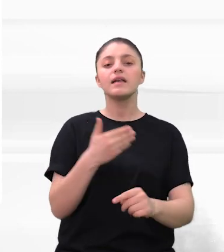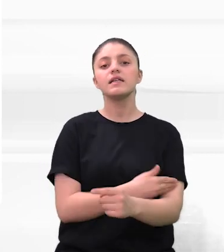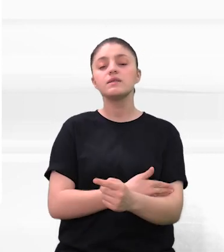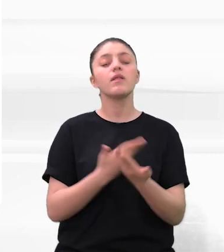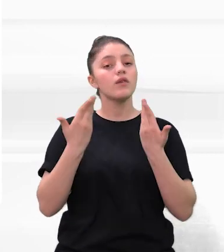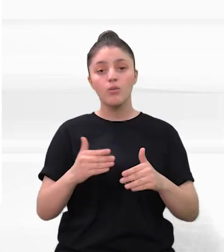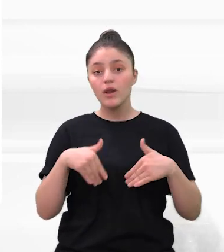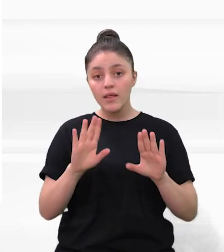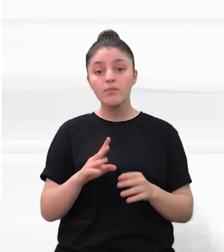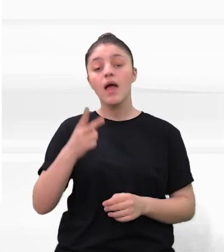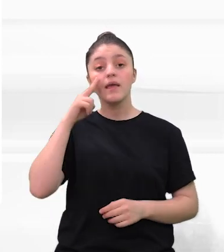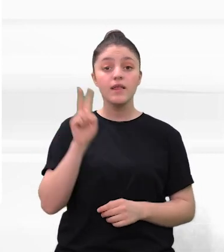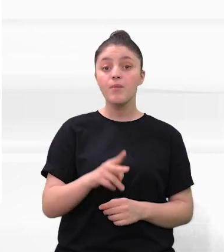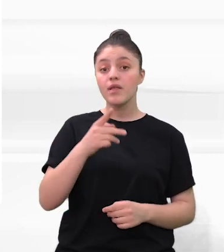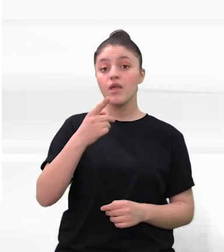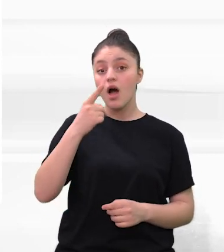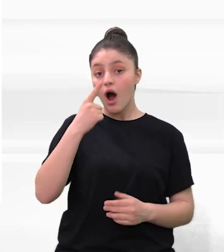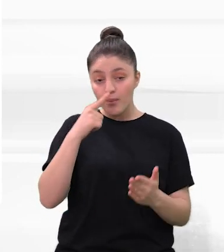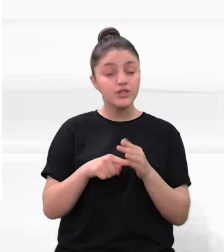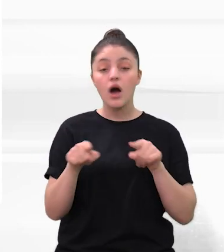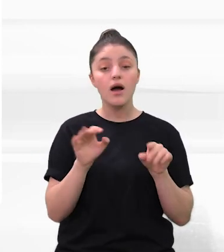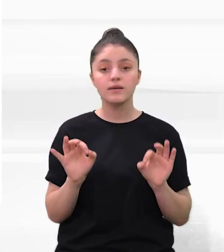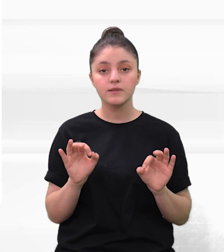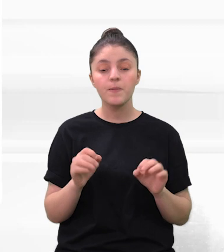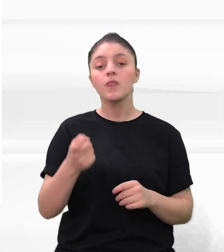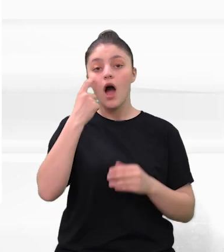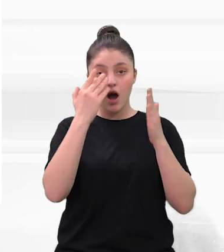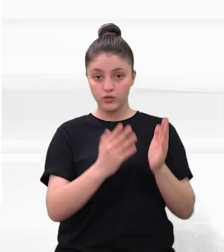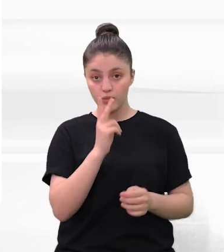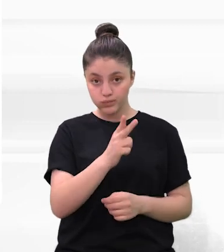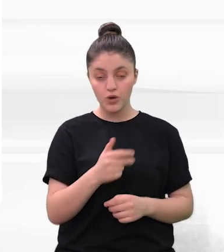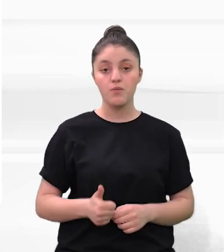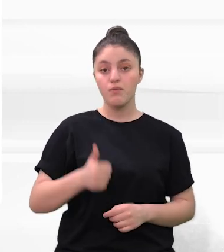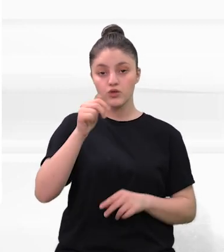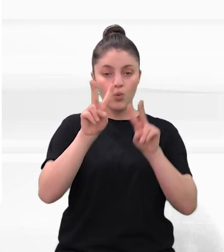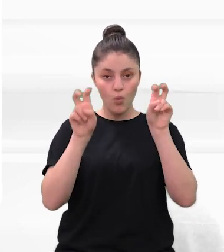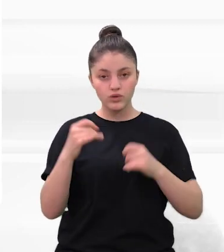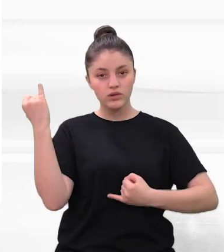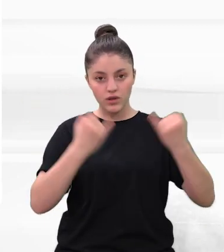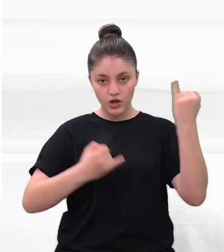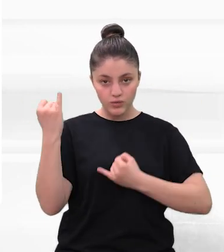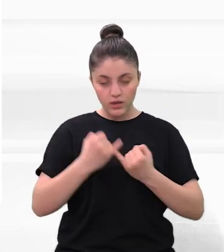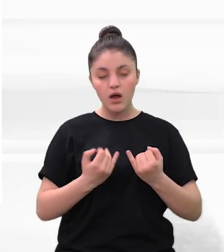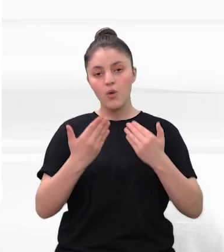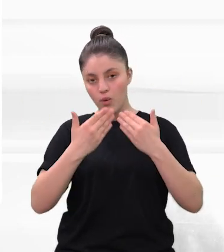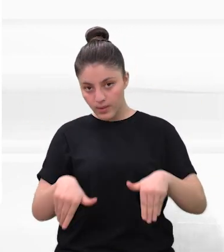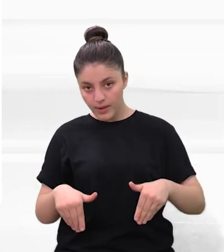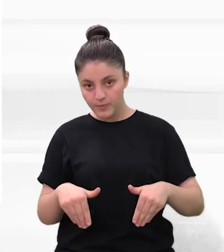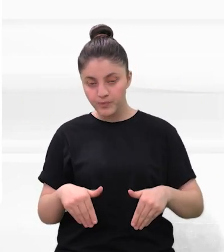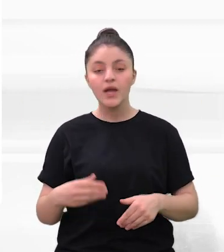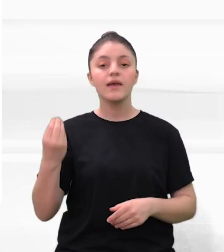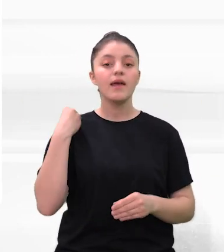edilmeyeceği konusunda yemin etmeden amacı aşağıdakilerden hangisidir Mustafa Kemal Paşa'nın Başkanlığı konusundaki tartışmaları önlemek